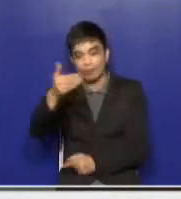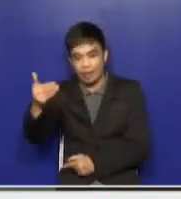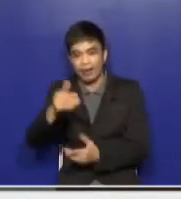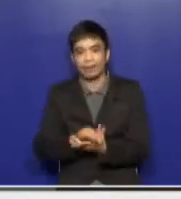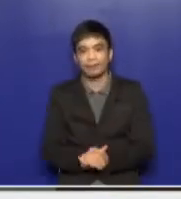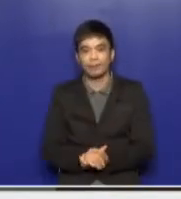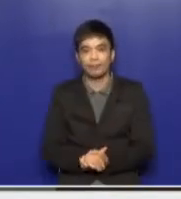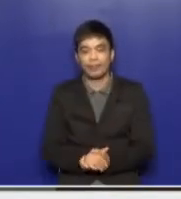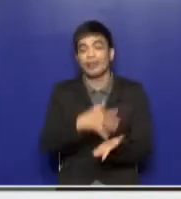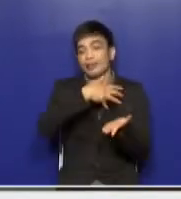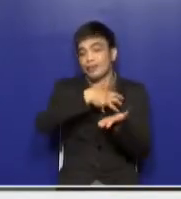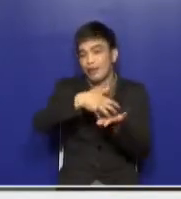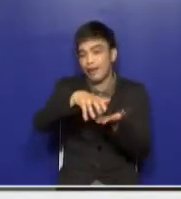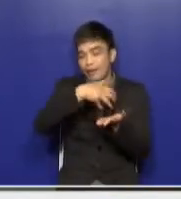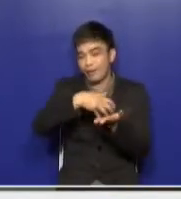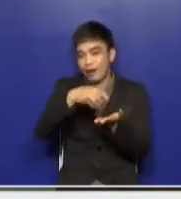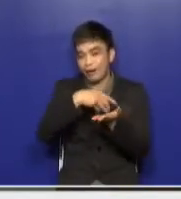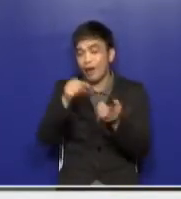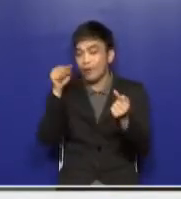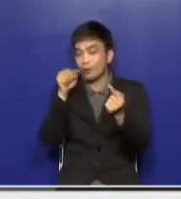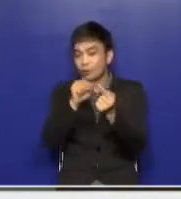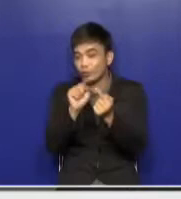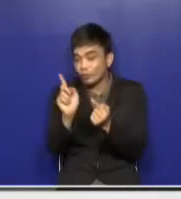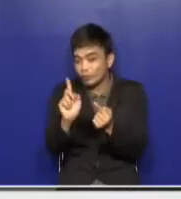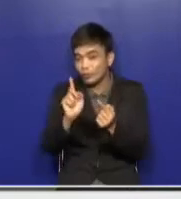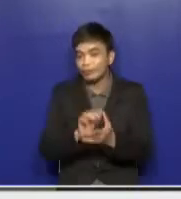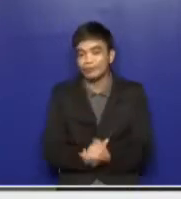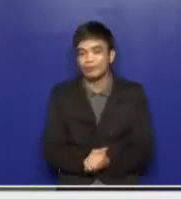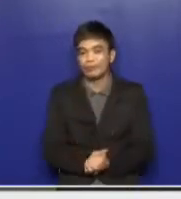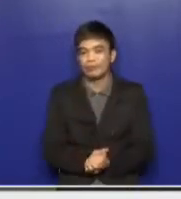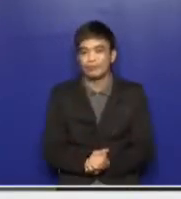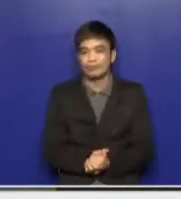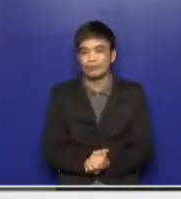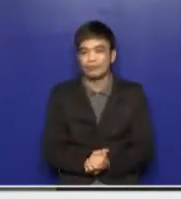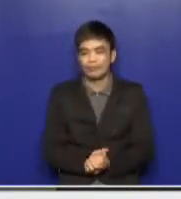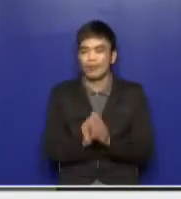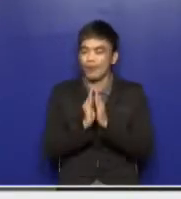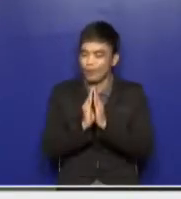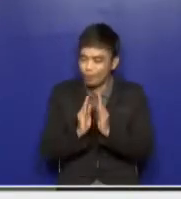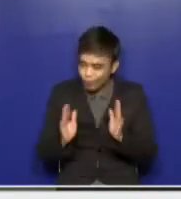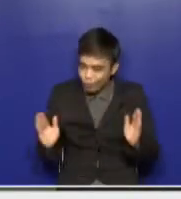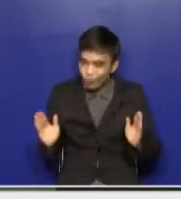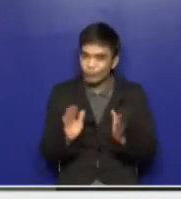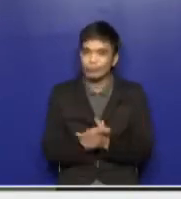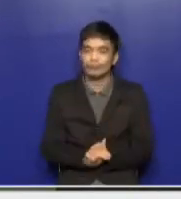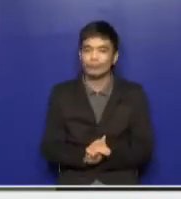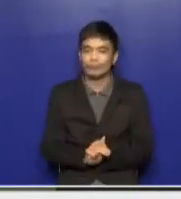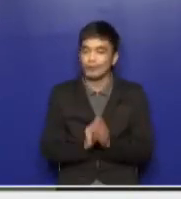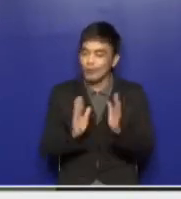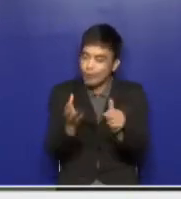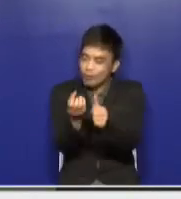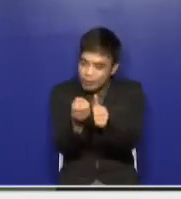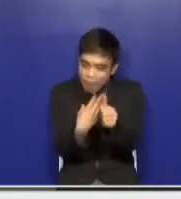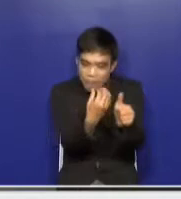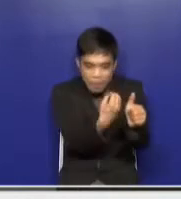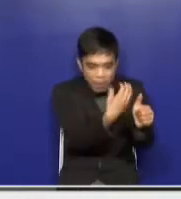พื่อท่านสมาชิกผู้ทรงเกียรติในอย่างนี้นะครับคือขอบพระคุณมากครับในตัวข้อแนะนำต่างๆ